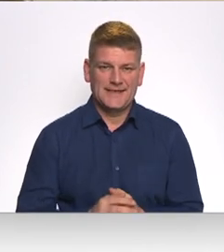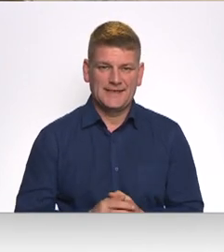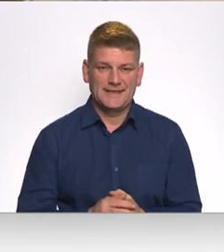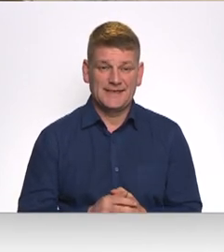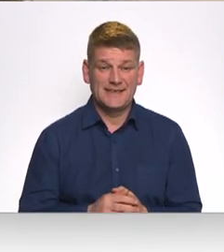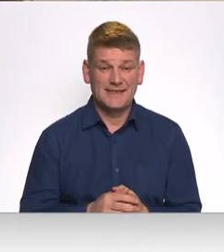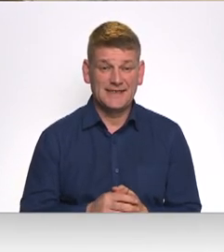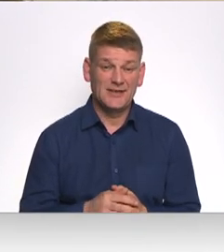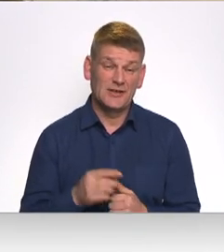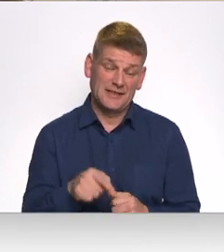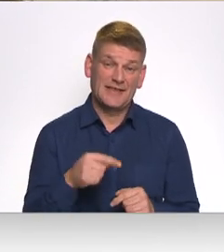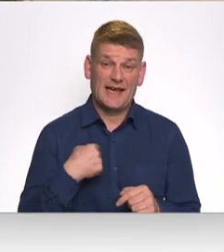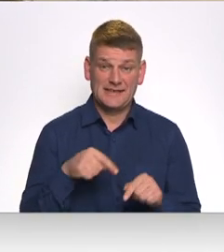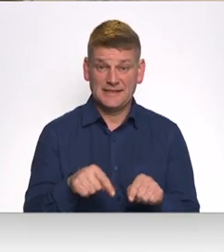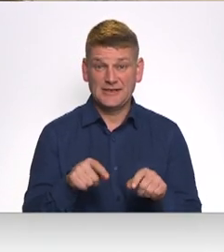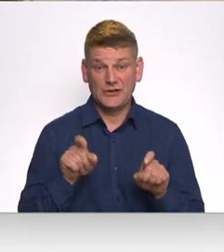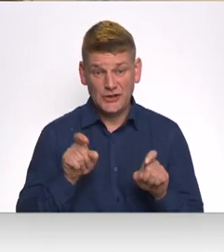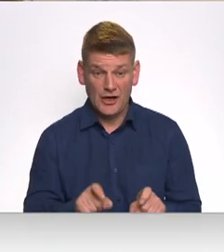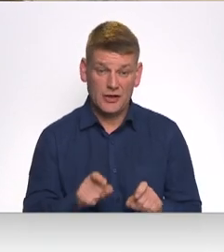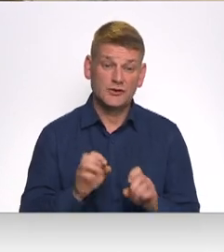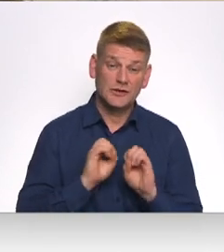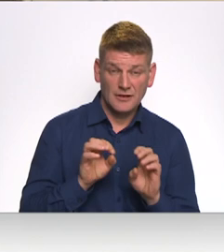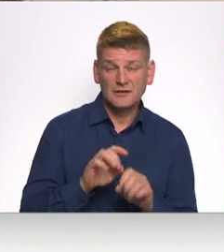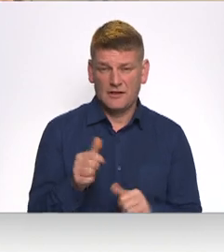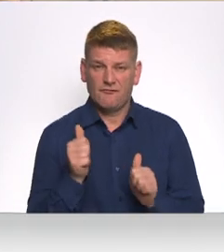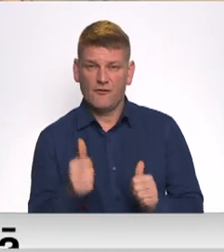o tītās sēžu, man stūrstu forši